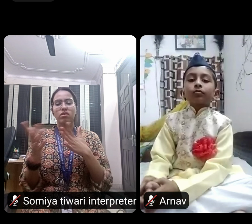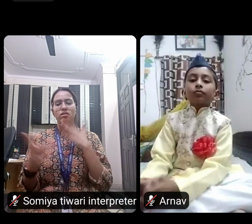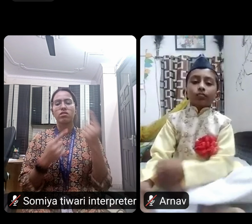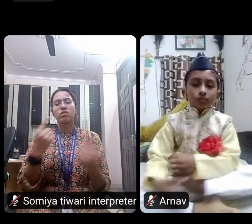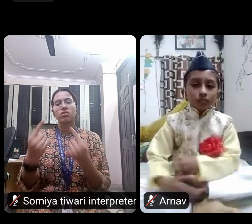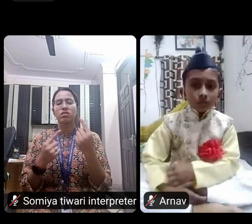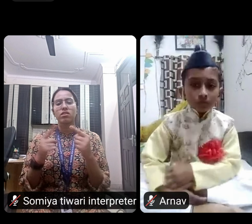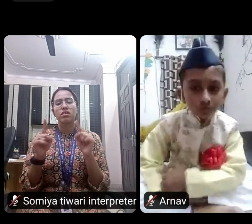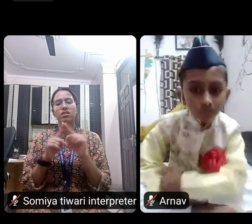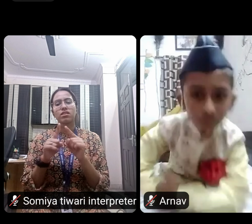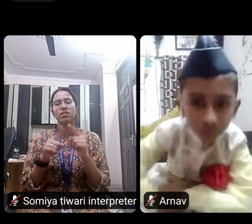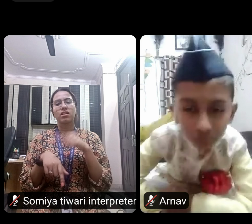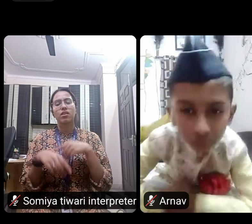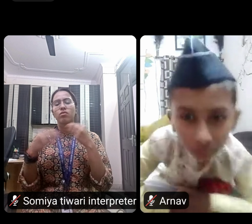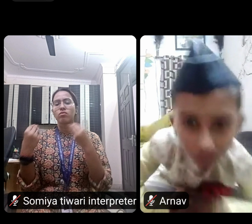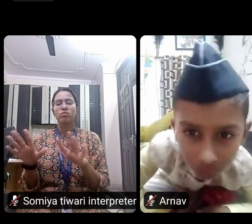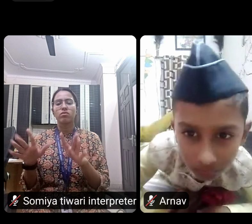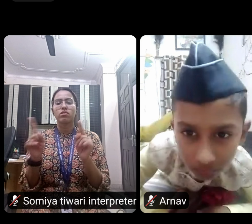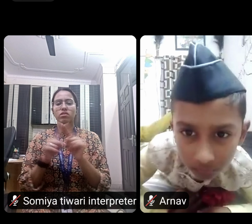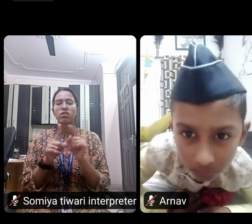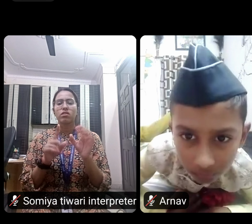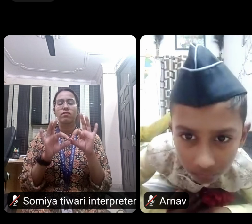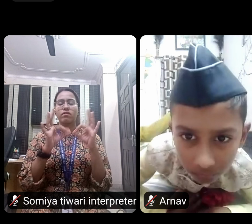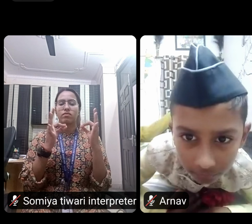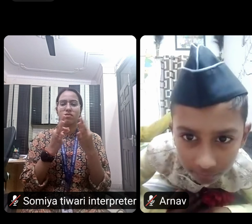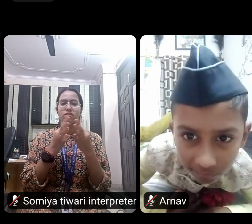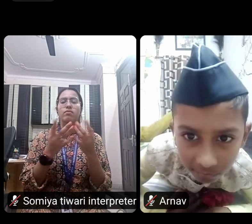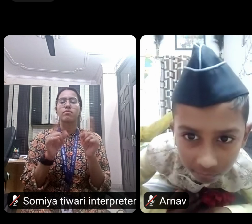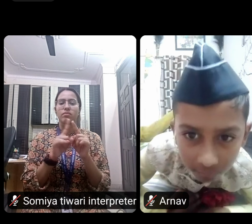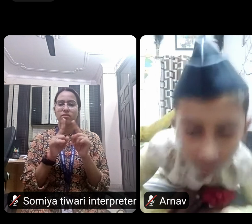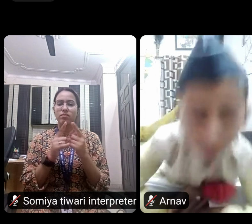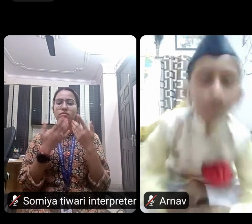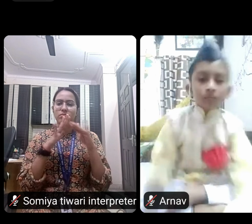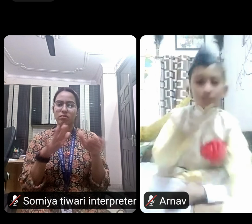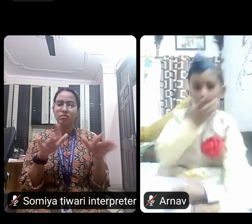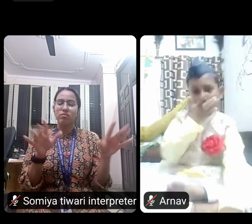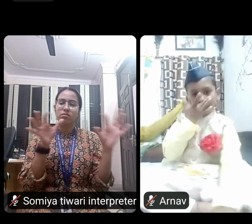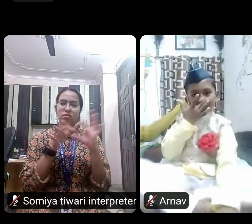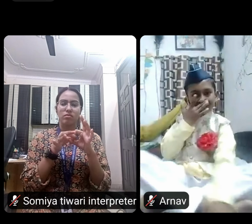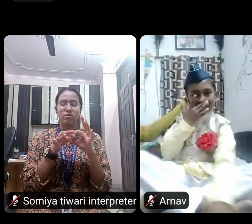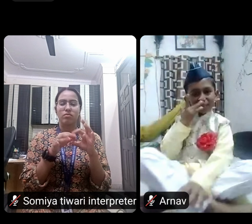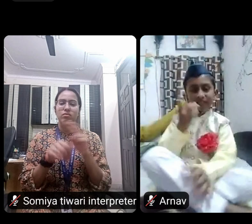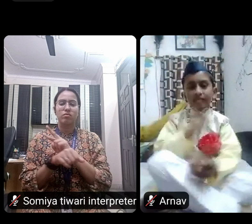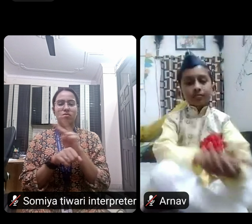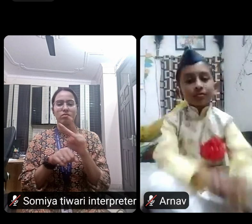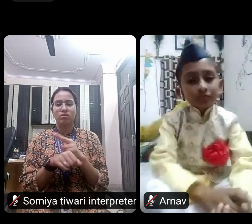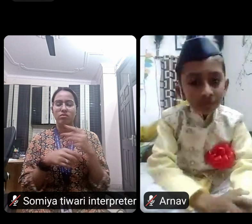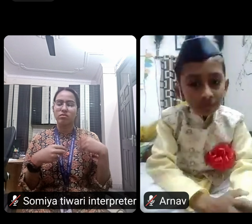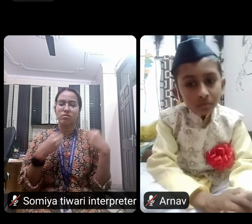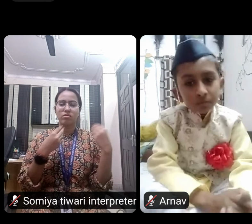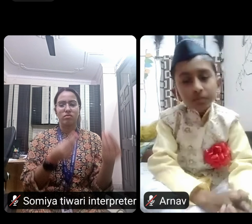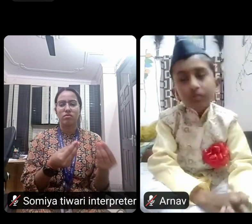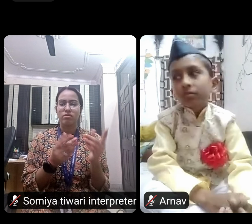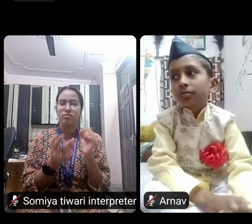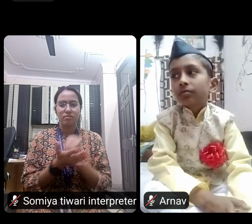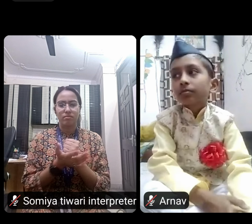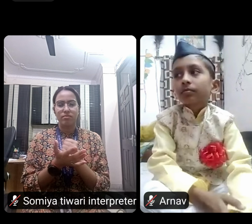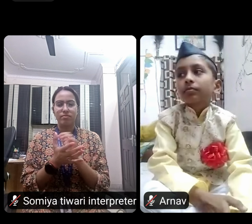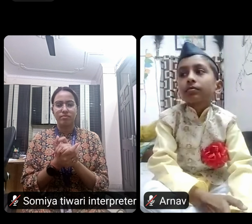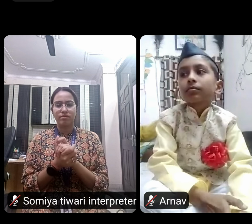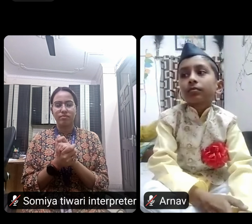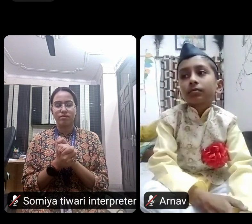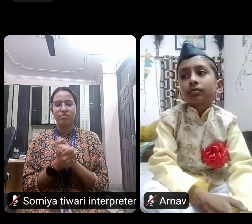क्यों ना अपने बच्चे के लिए 1 घंटा बैठ के टाइम दे सकते हैं। 24 घंटे में तो वो 2 घंटे हमें मांग रही है, दो घंटा हमारे लिए नॉर्मल है तो सर। हम यहाँ पे इस